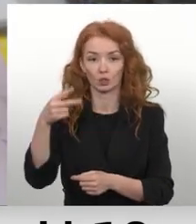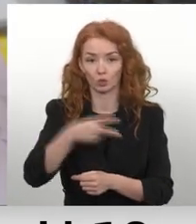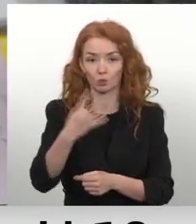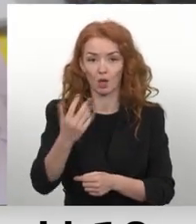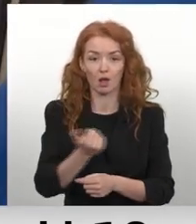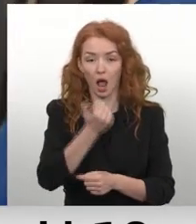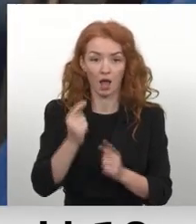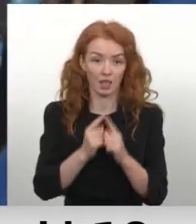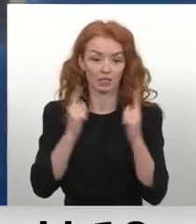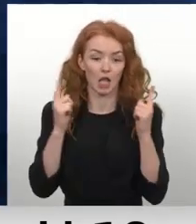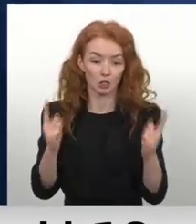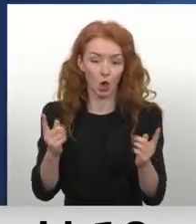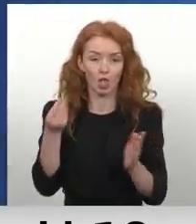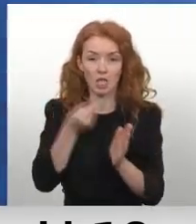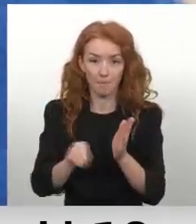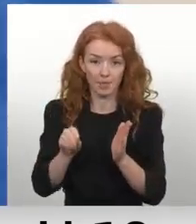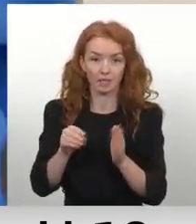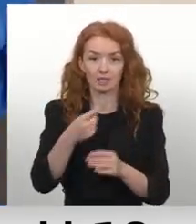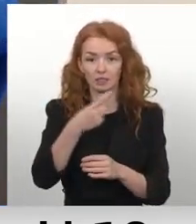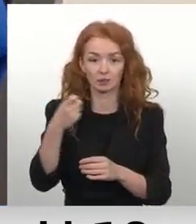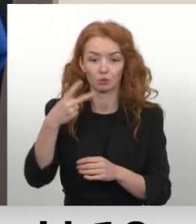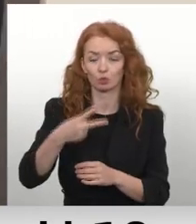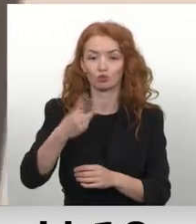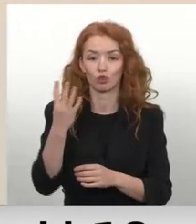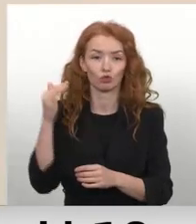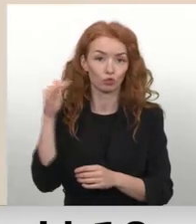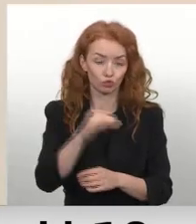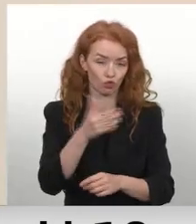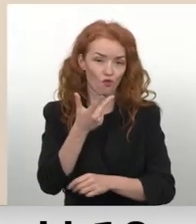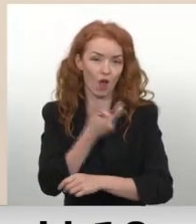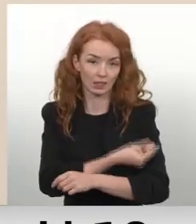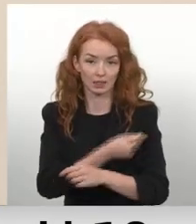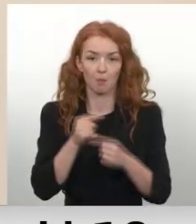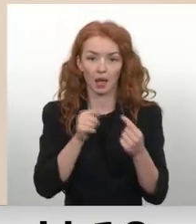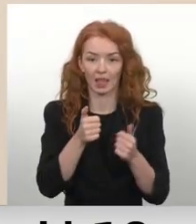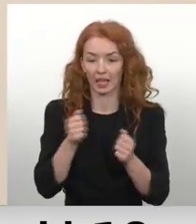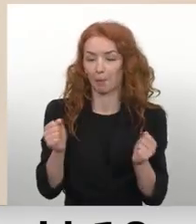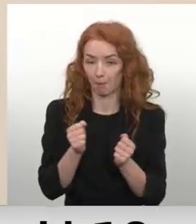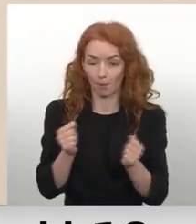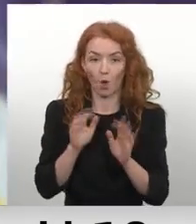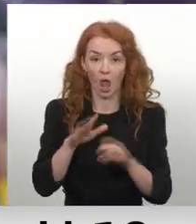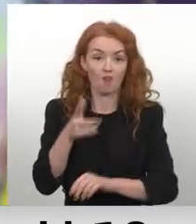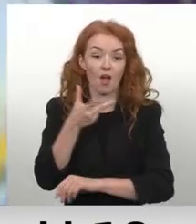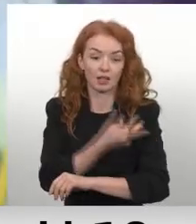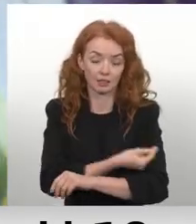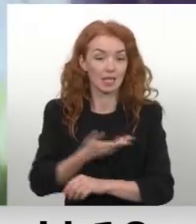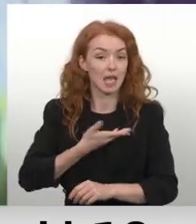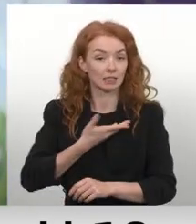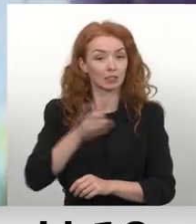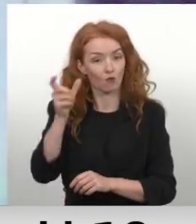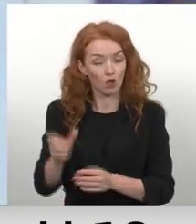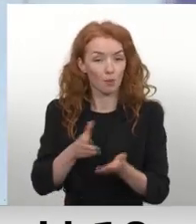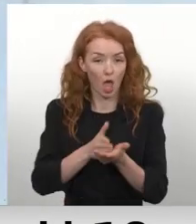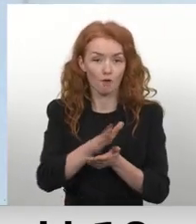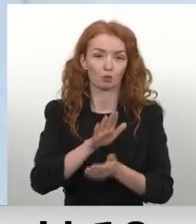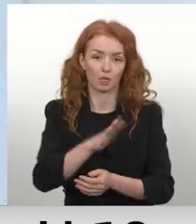2024.–2025. Gada sezonā iepirktas teju 124 tūkstoši vakcīnas pret gripu. Lai vakcinātos, iedzīvotājiem